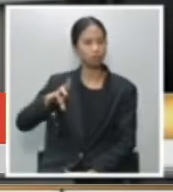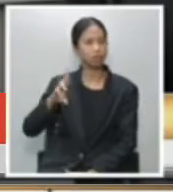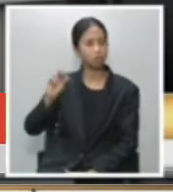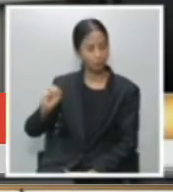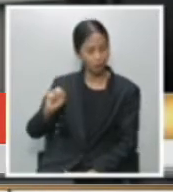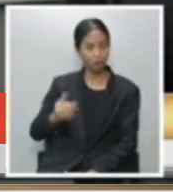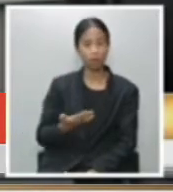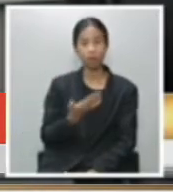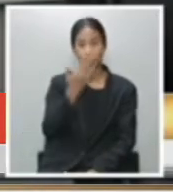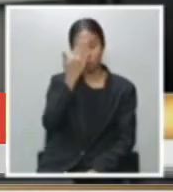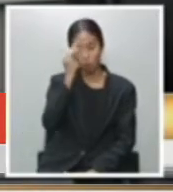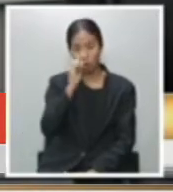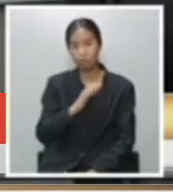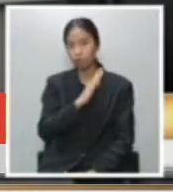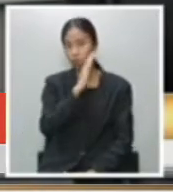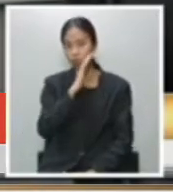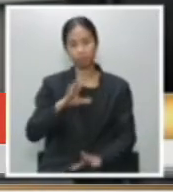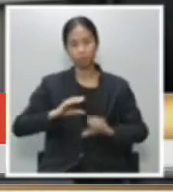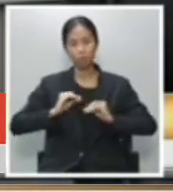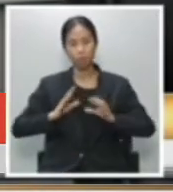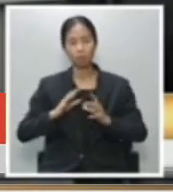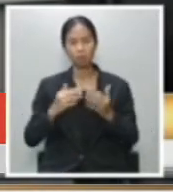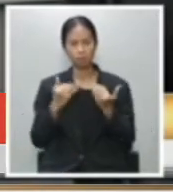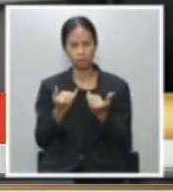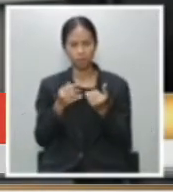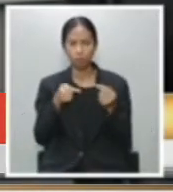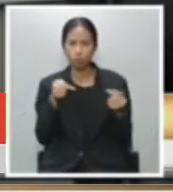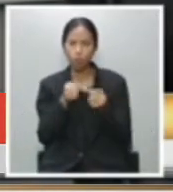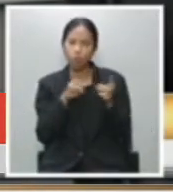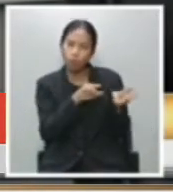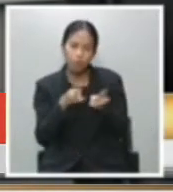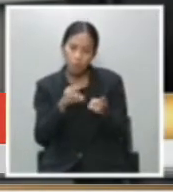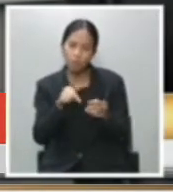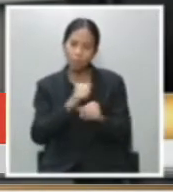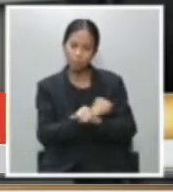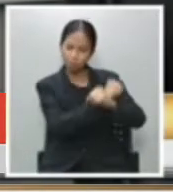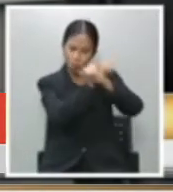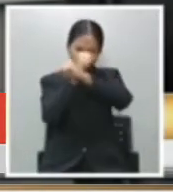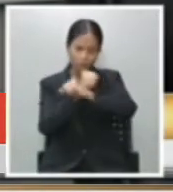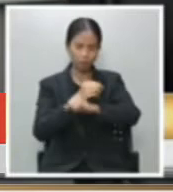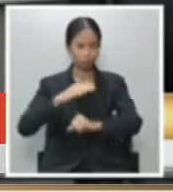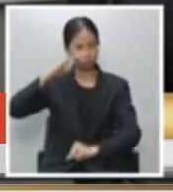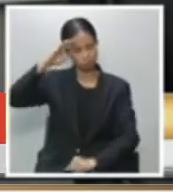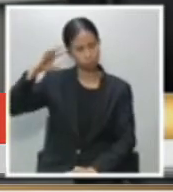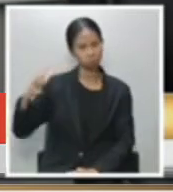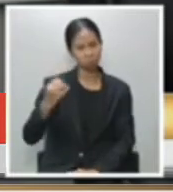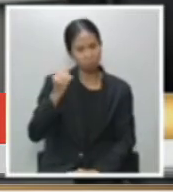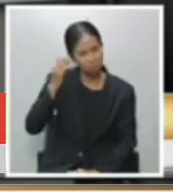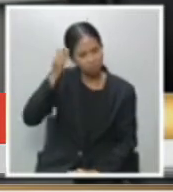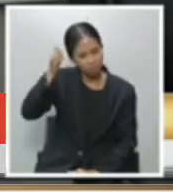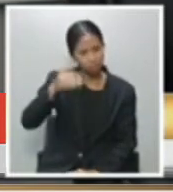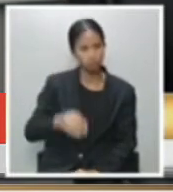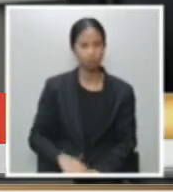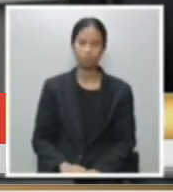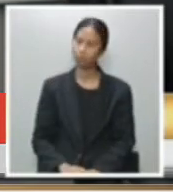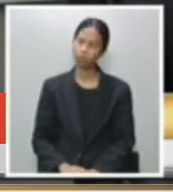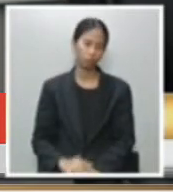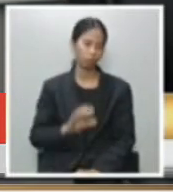เมืองไม่เห็นด้วยกับการที่จะมีมาตรการไปป้องกันไม่เกิดรัฐประหารเนี่ยผมว่าอย่ามาเป็นผู้แทนดีก